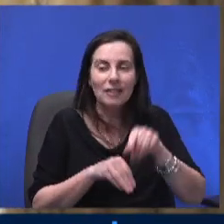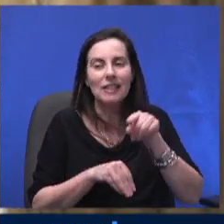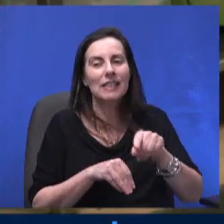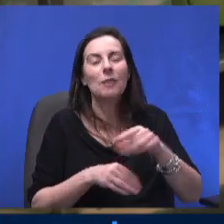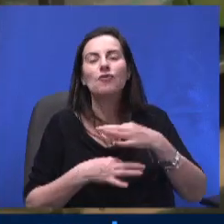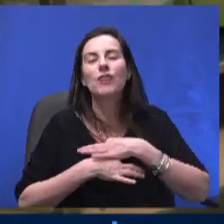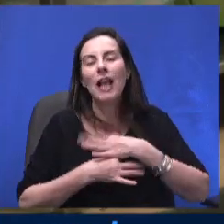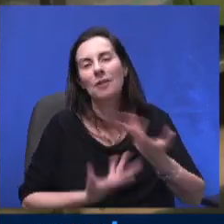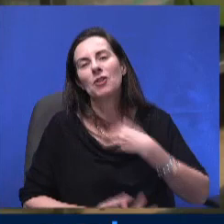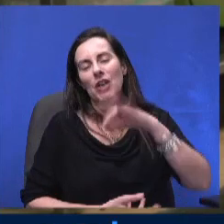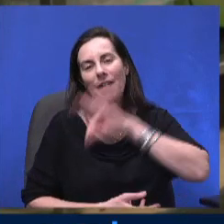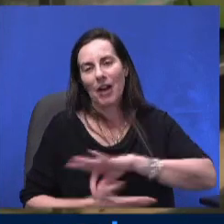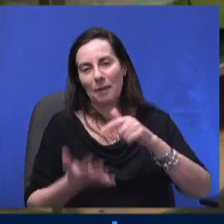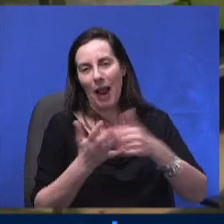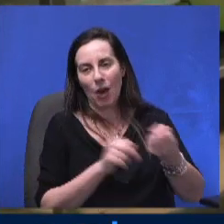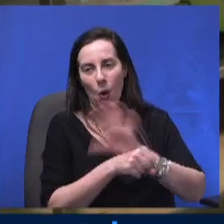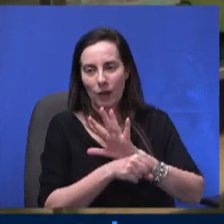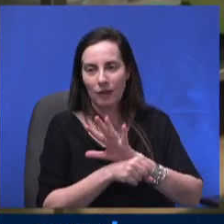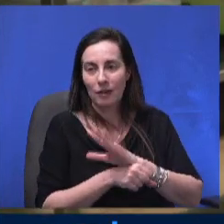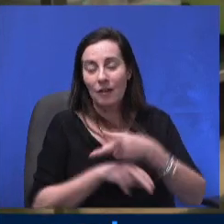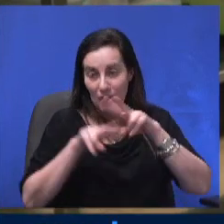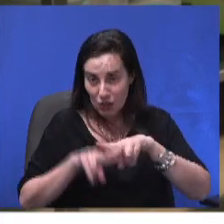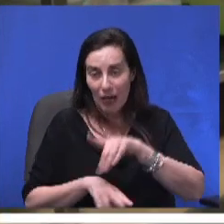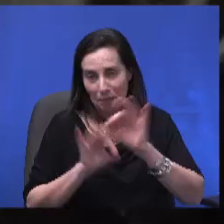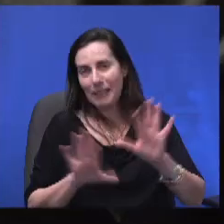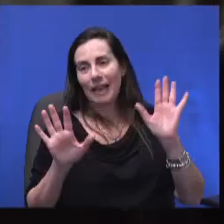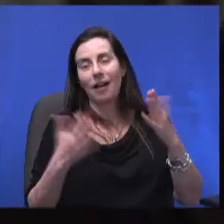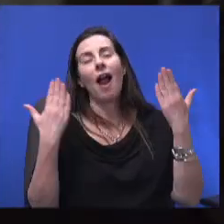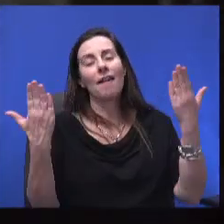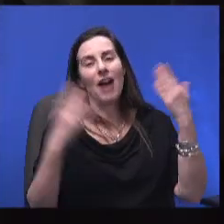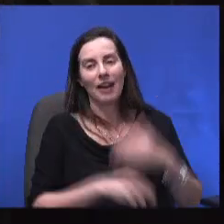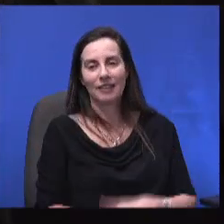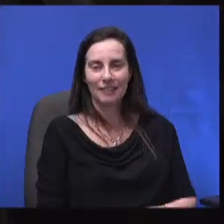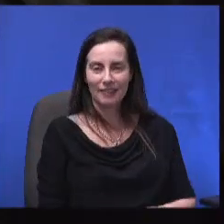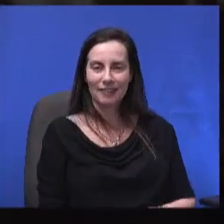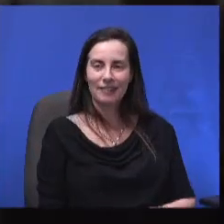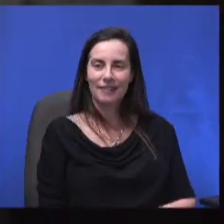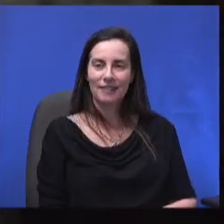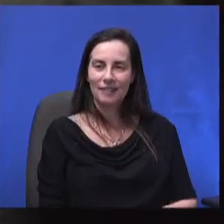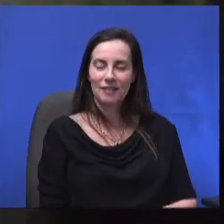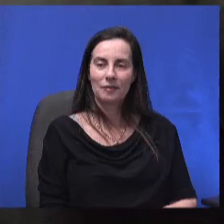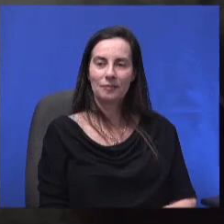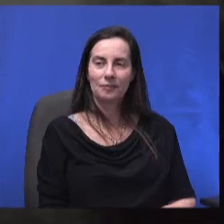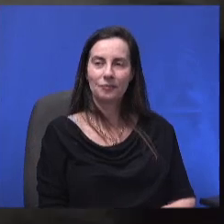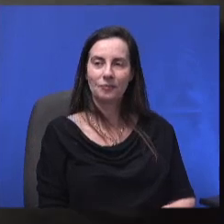להרוויח מהקורונה. זה מה שישאר, זה בסדר. הלוואי, הלוואי, הלוואי. וואו, חזק.